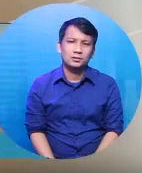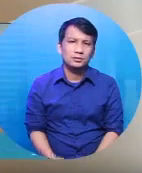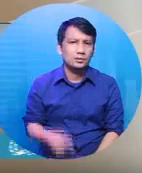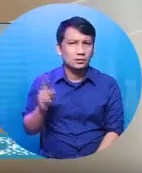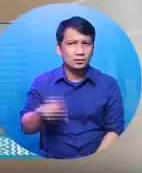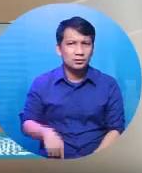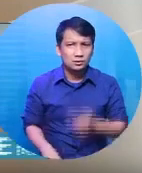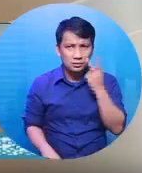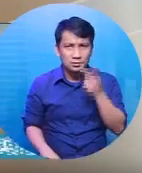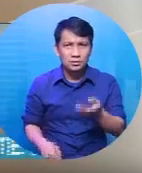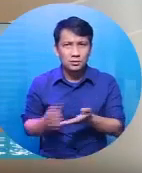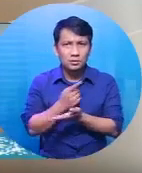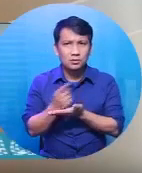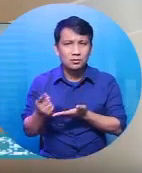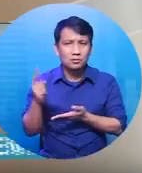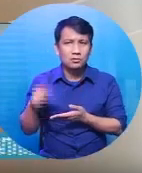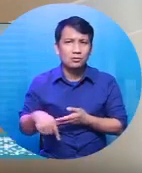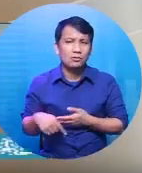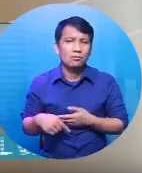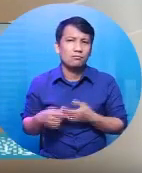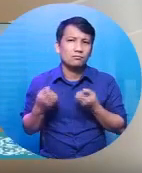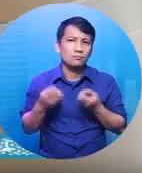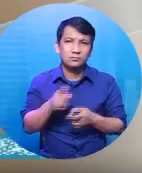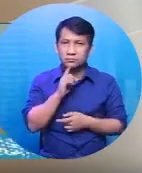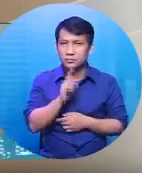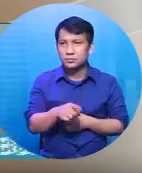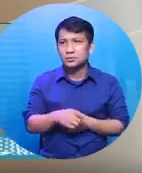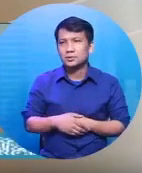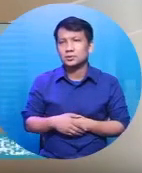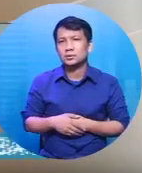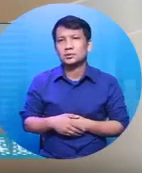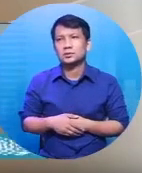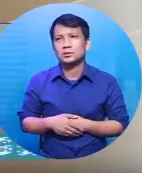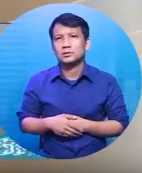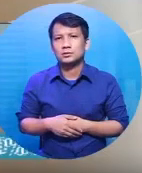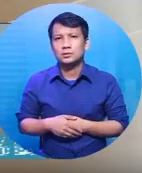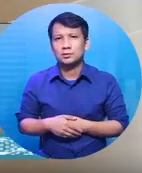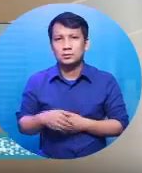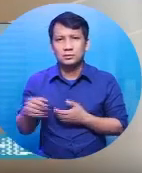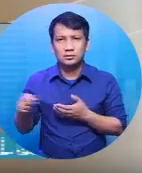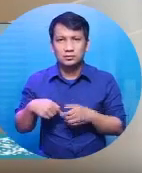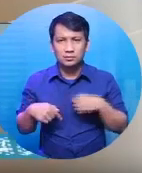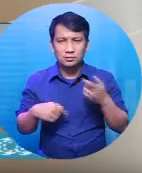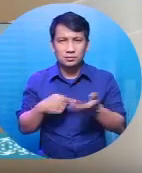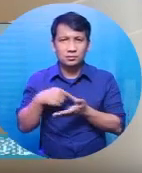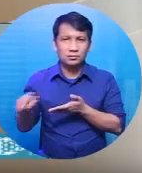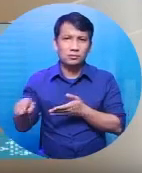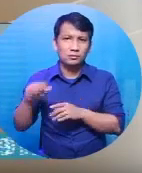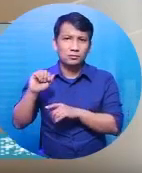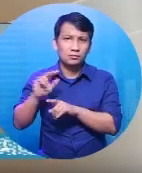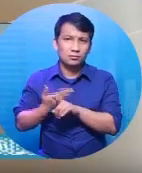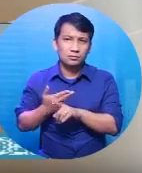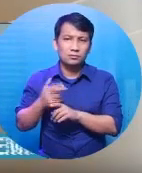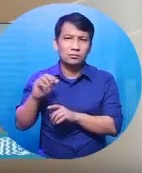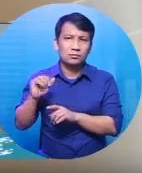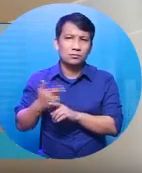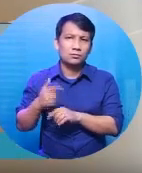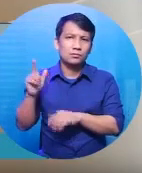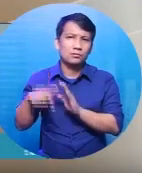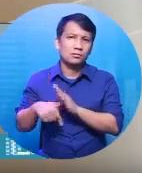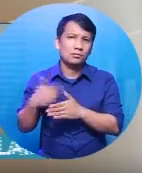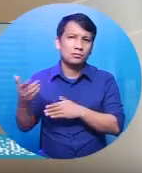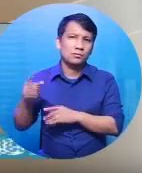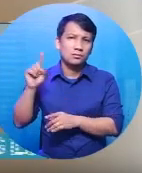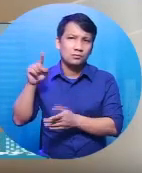Sige po, tignan po this week. Kasi po ngayon, sa bagay nagbayad po ako ng bahay kasi August pa uli pa yan. So, sige po, magbigay